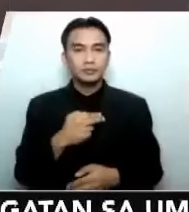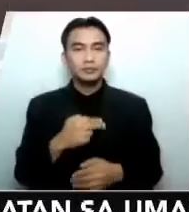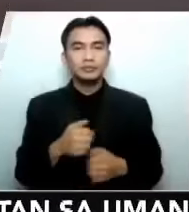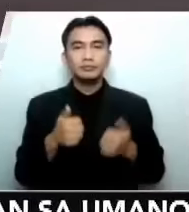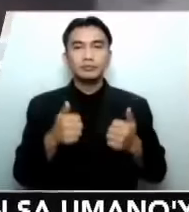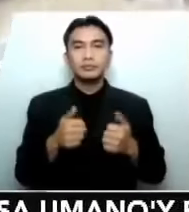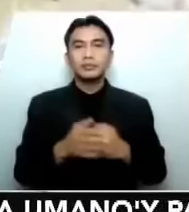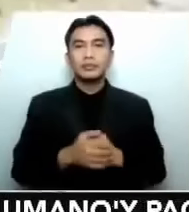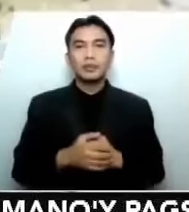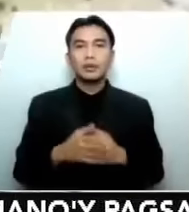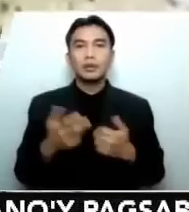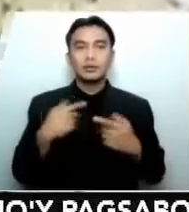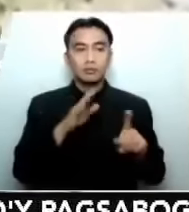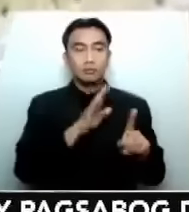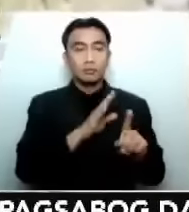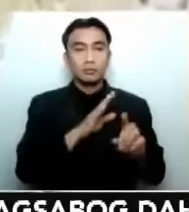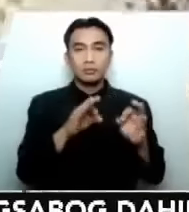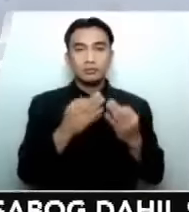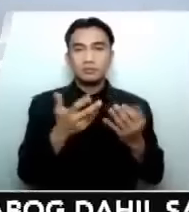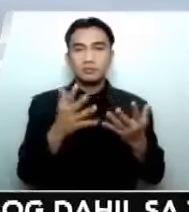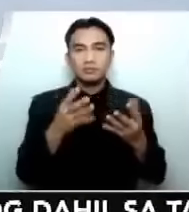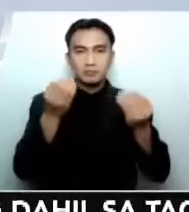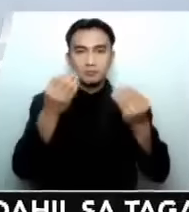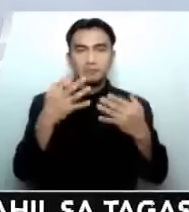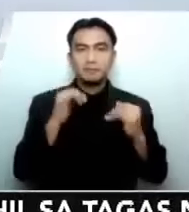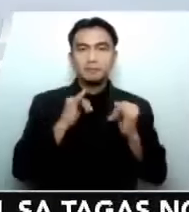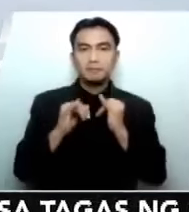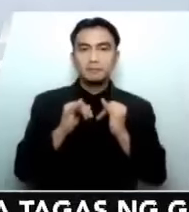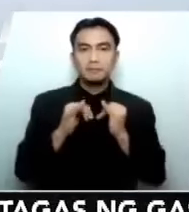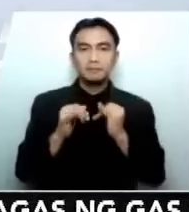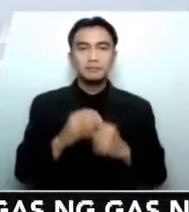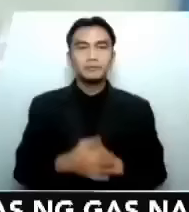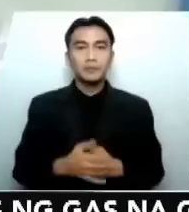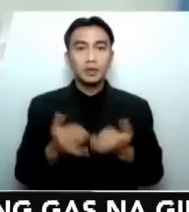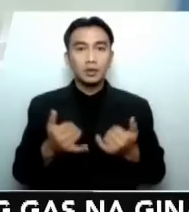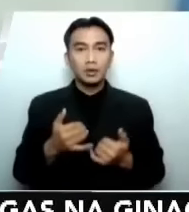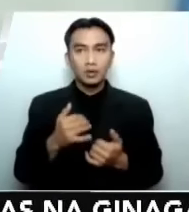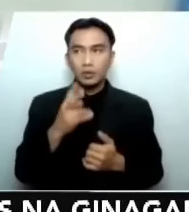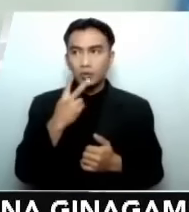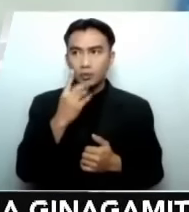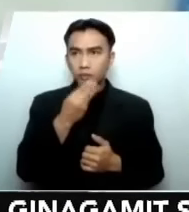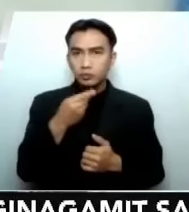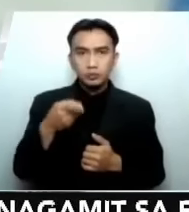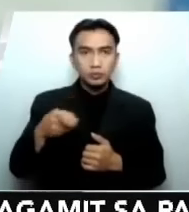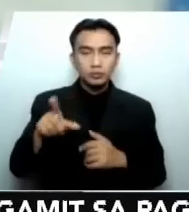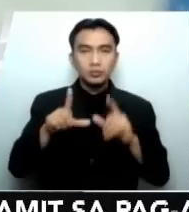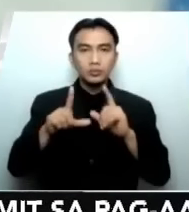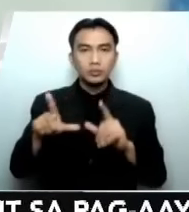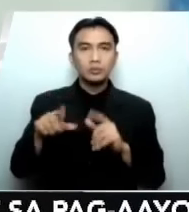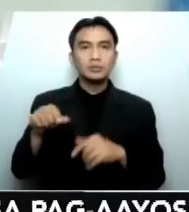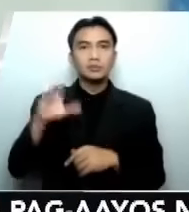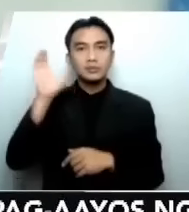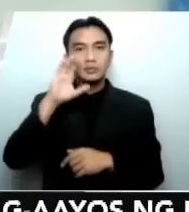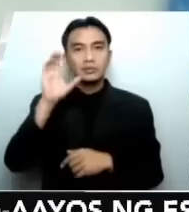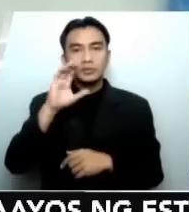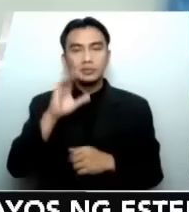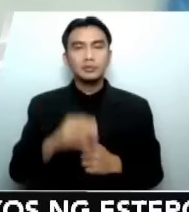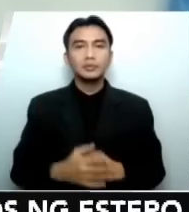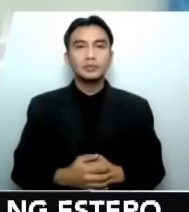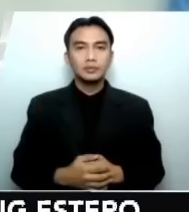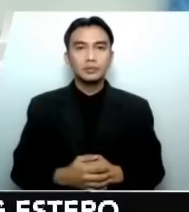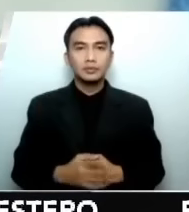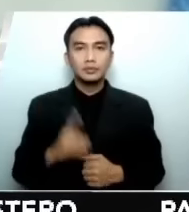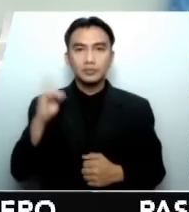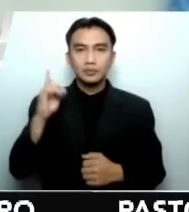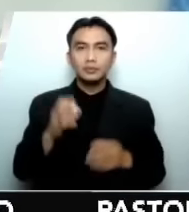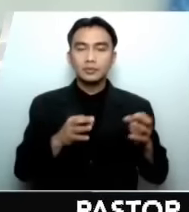ang pamilya ng biktima. Pinaghahanap pa ng Los Baños, Laguna Police ang suspect. Yung suspect is at large. Yung pertinent documents is naka-ready na